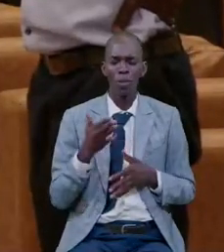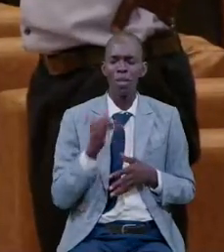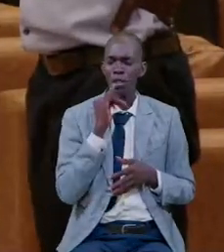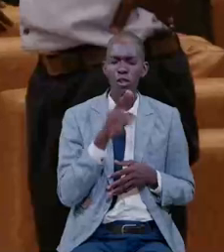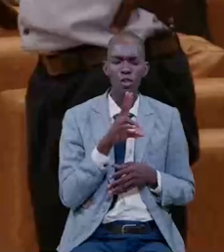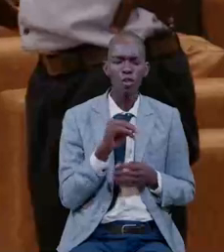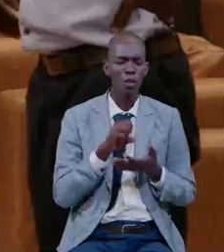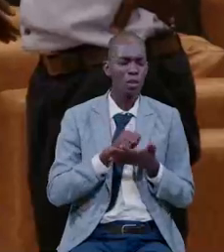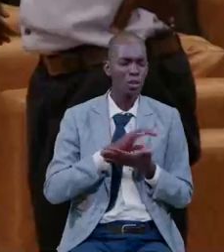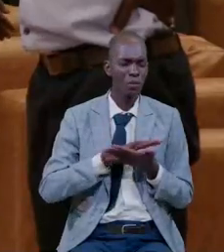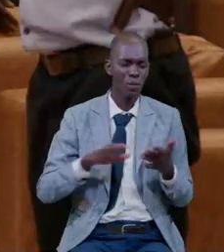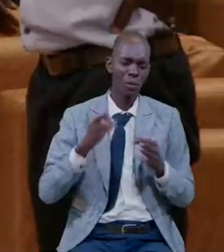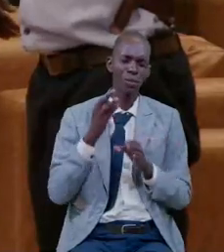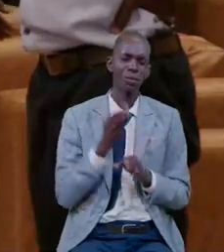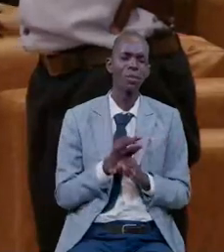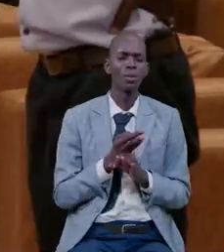Il n'y a pas de foi